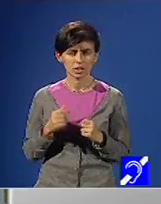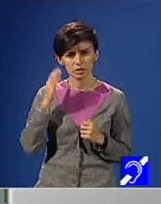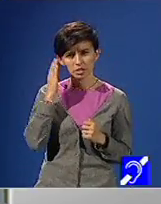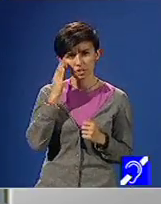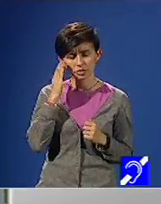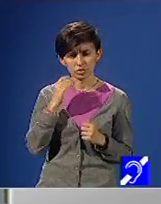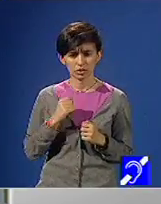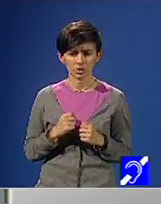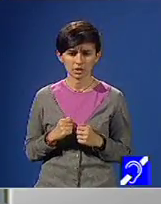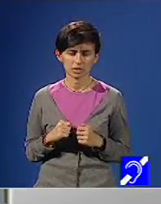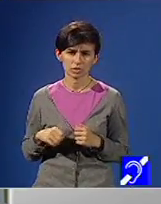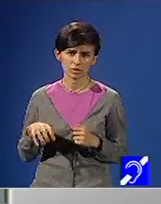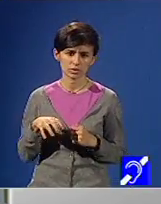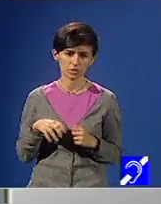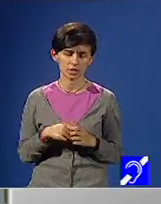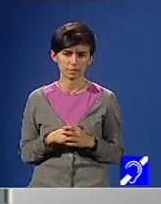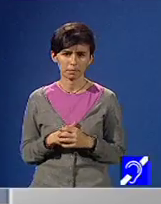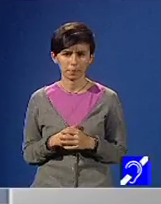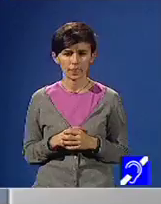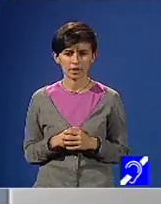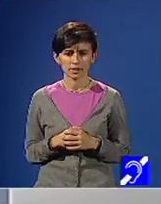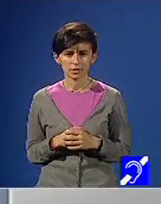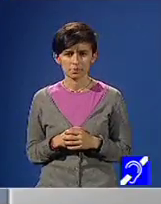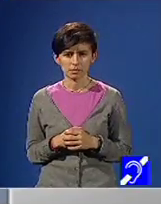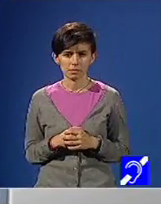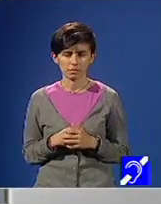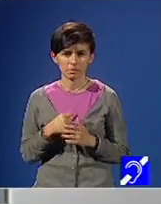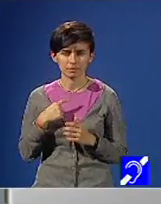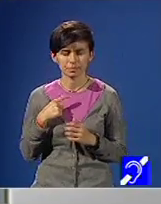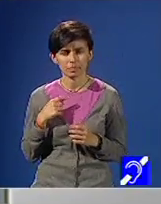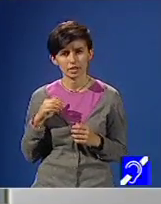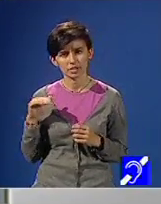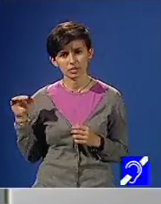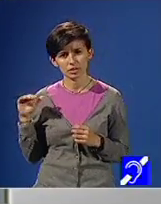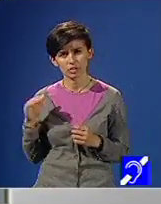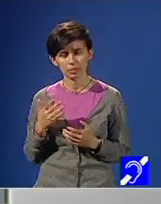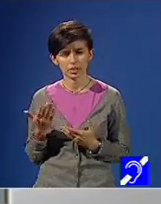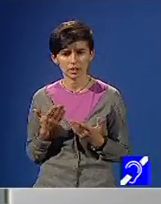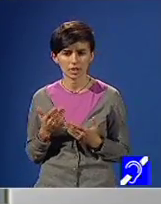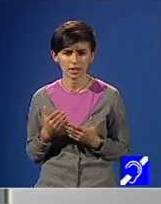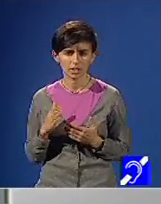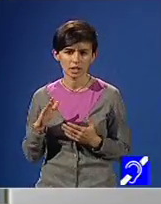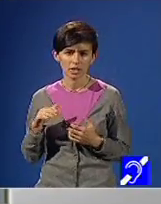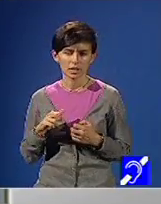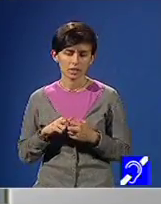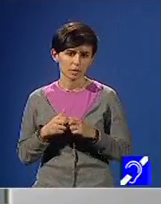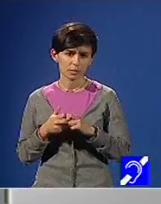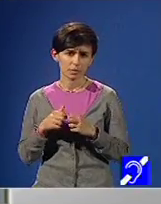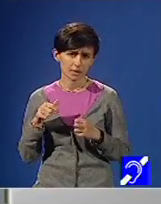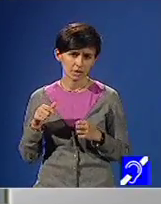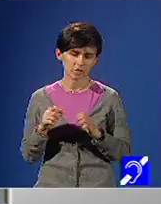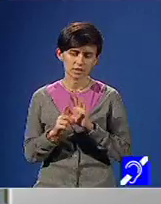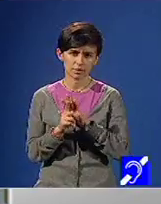anumit areal. Și este pentru un... că sunt... Te rog, Andreea. Este un copil care suferă de dislexie stigmatizat. Acum,